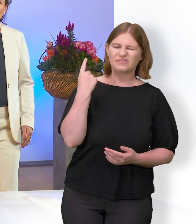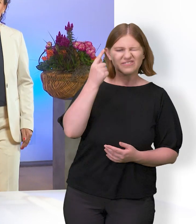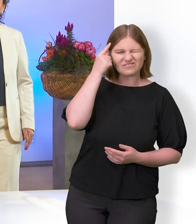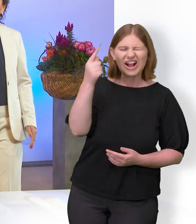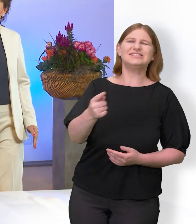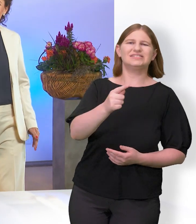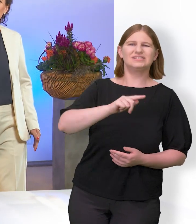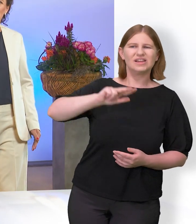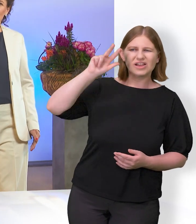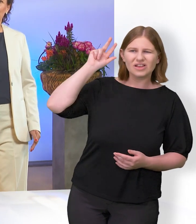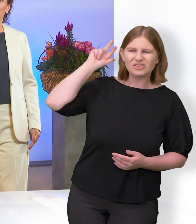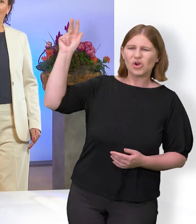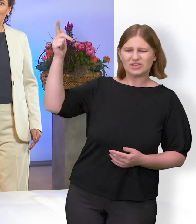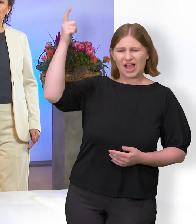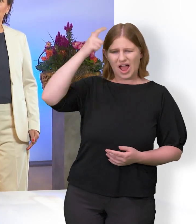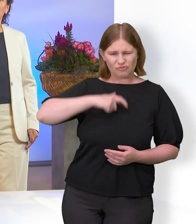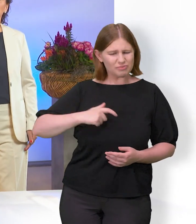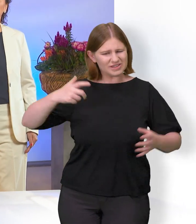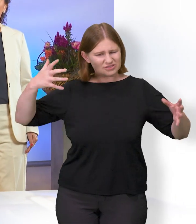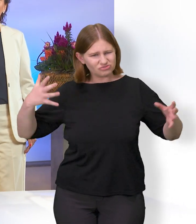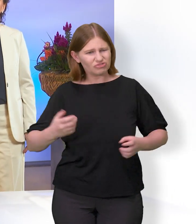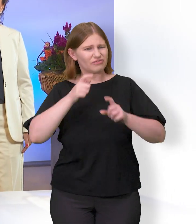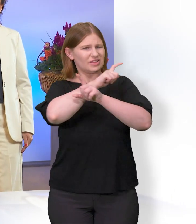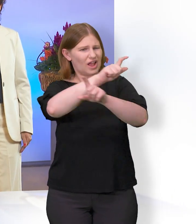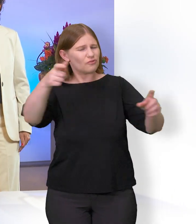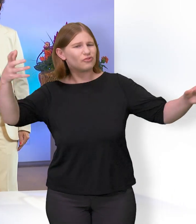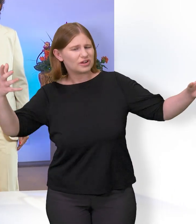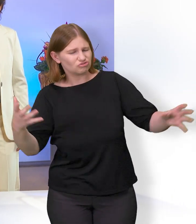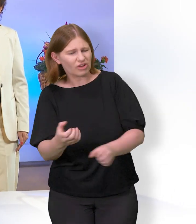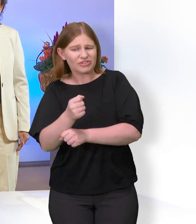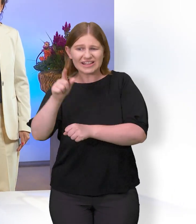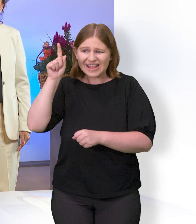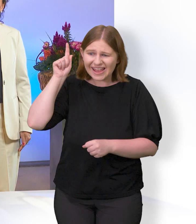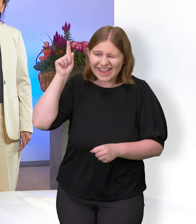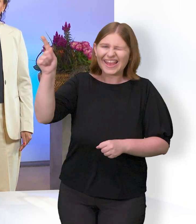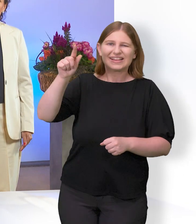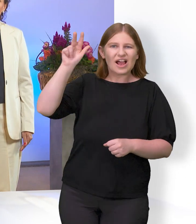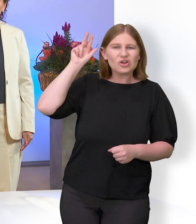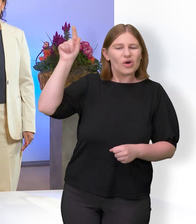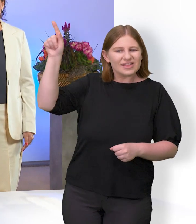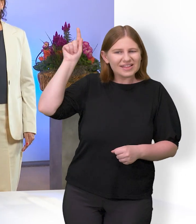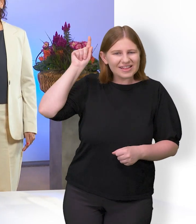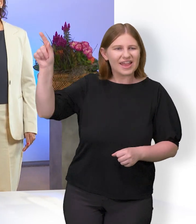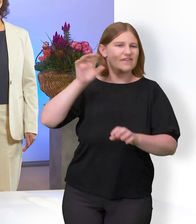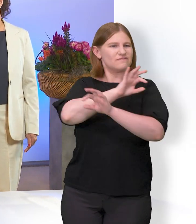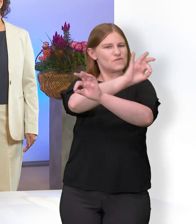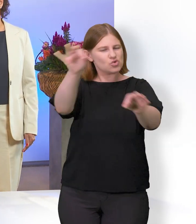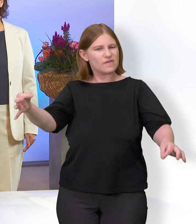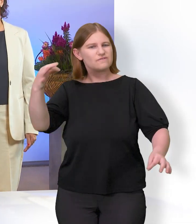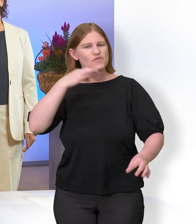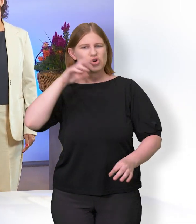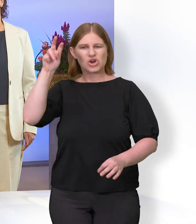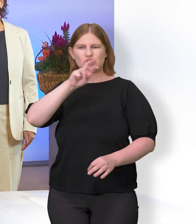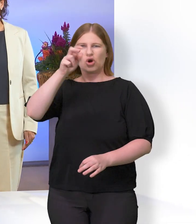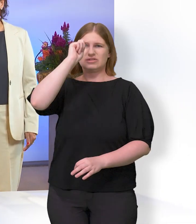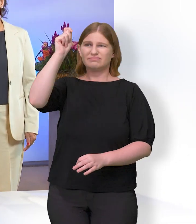dass der Gott, der Sie und mich vor Anbeginn der Zeiten erdacht hat, dass der Gott, der für Sie und mich am